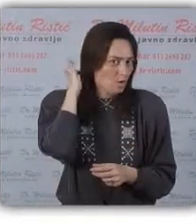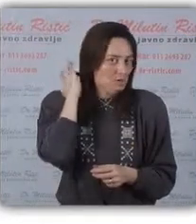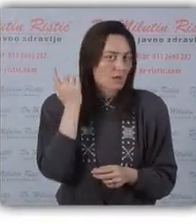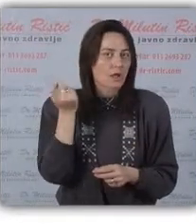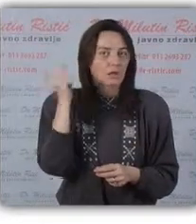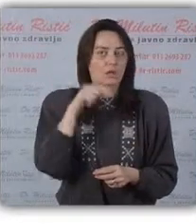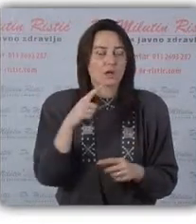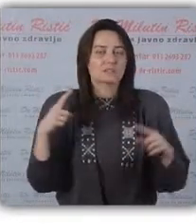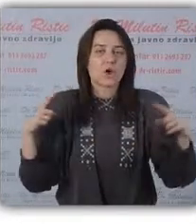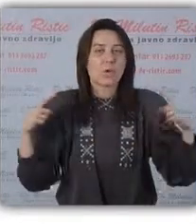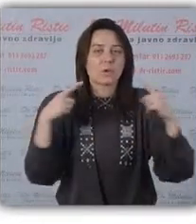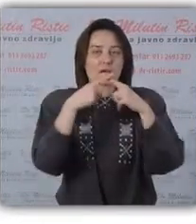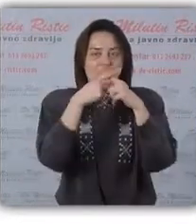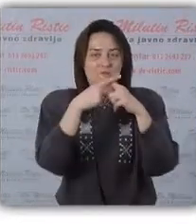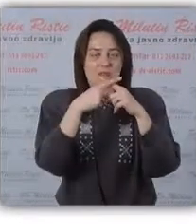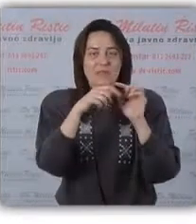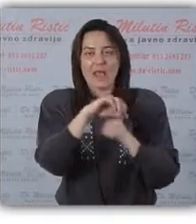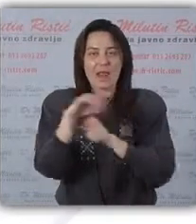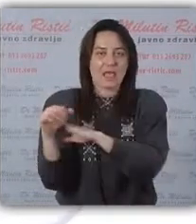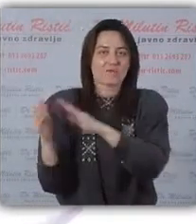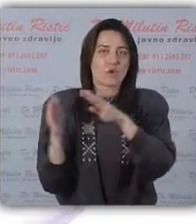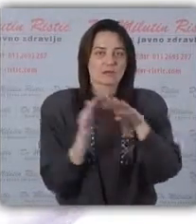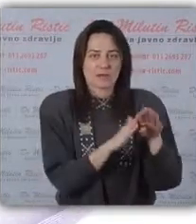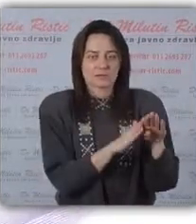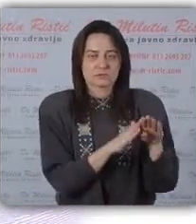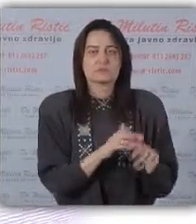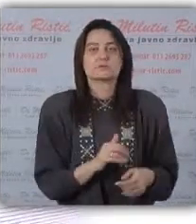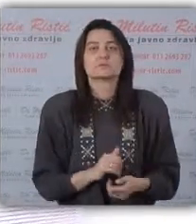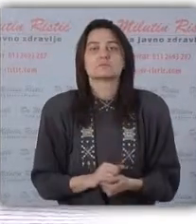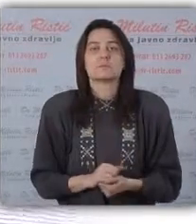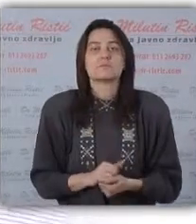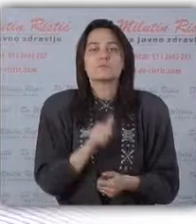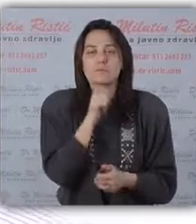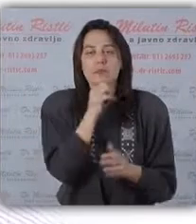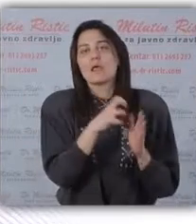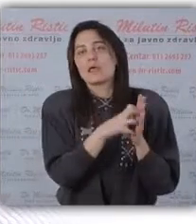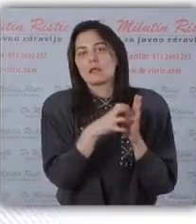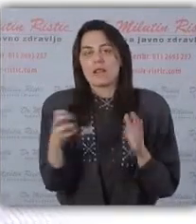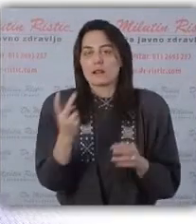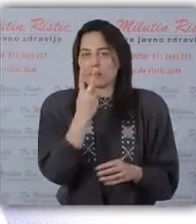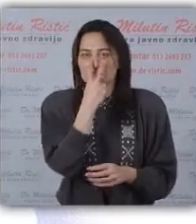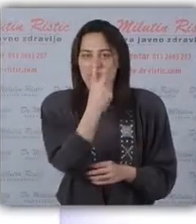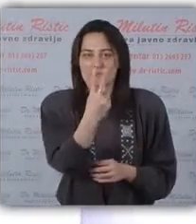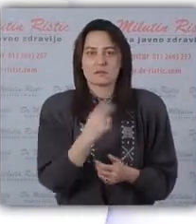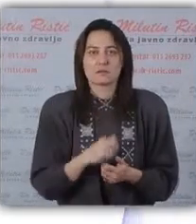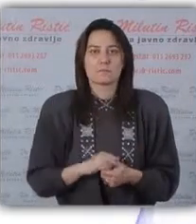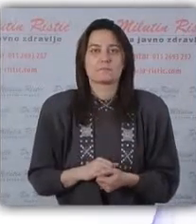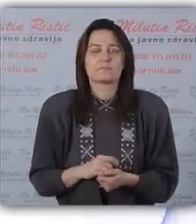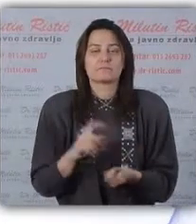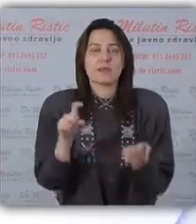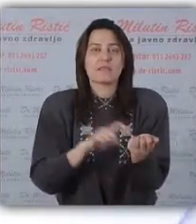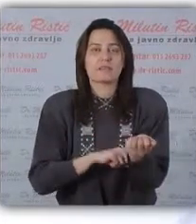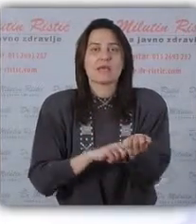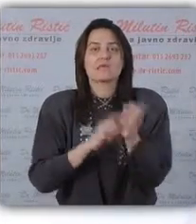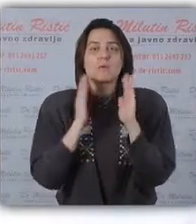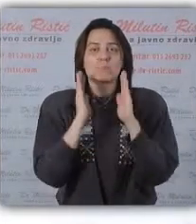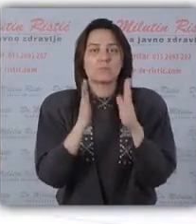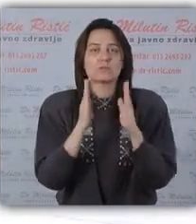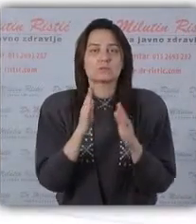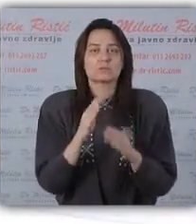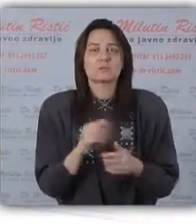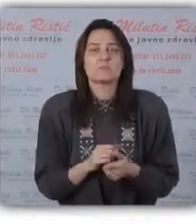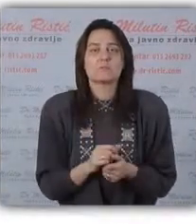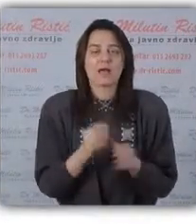strukture mozga gde se dolazi do ukrštanja leve i desne strane i dalje se vidnim